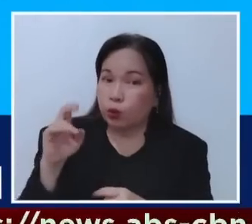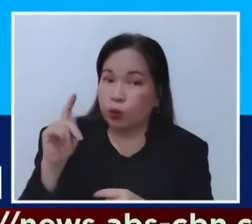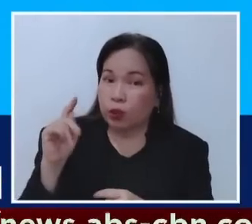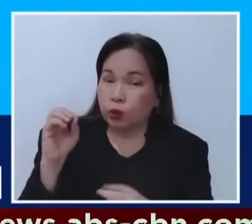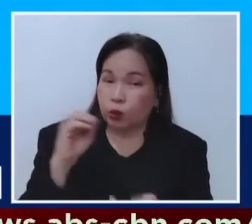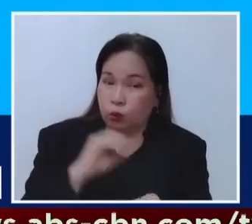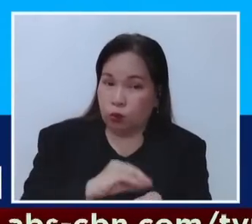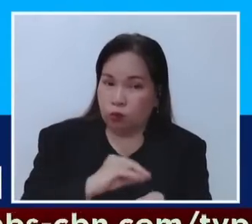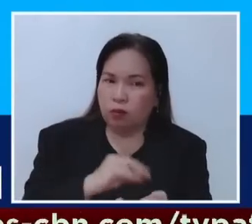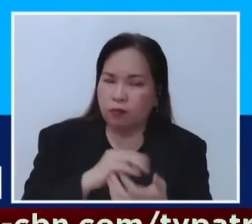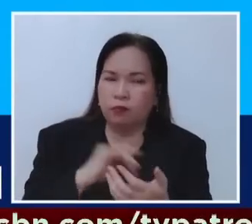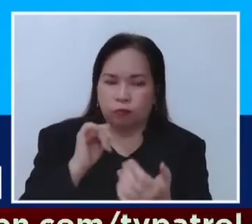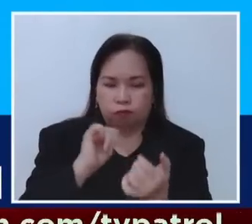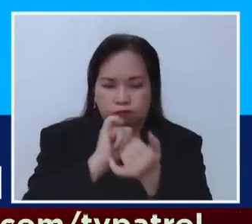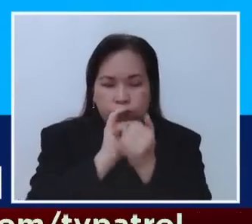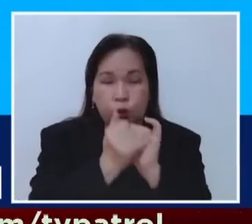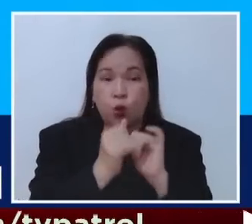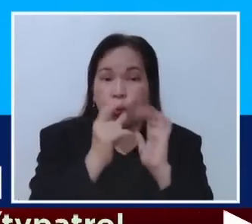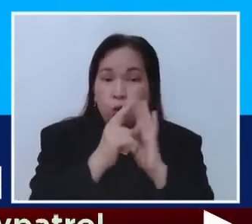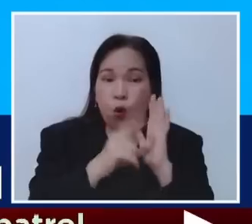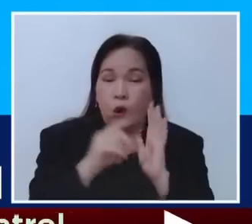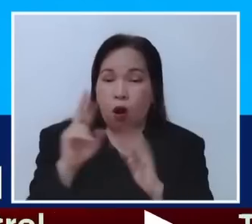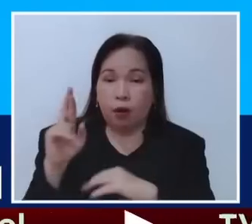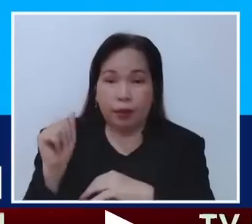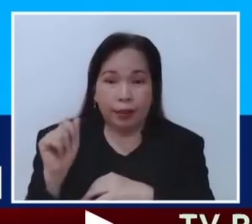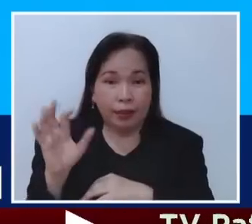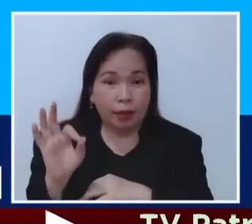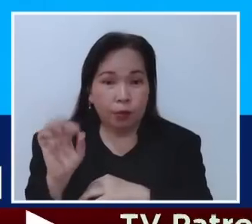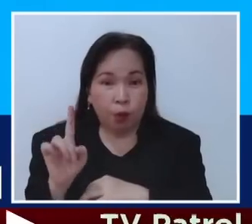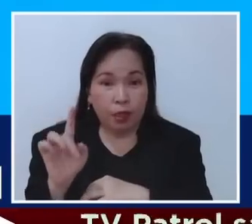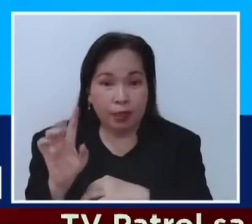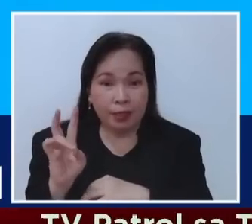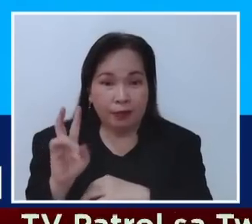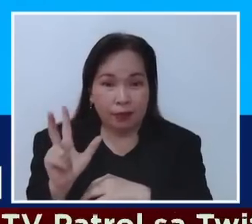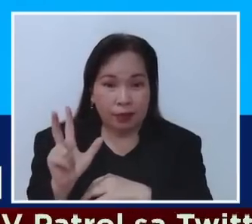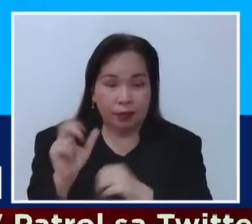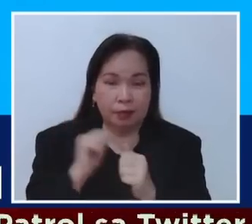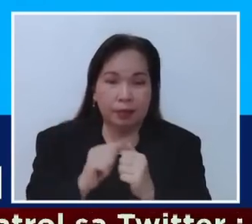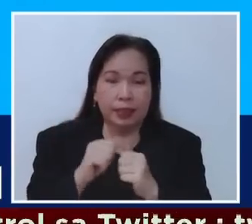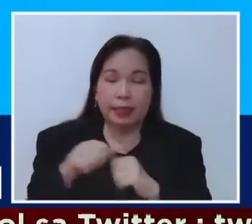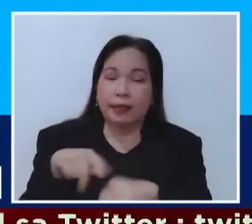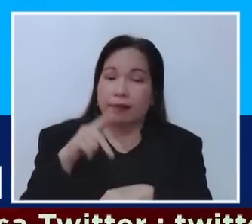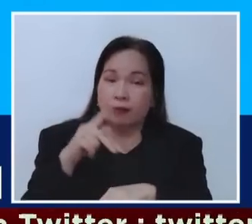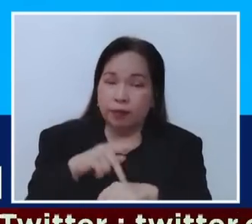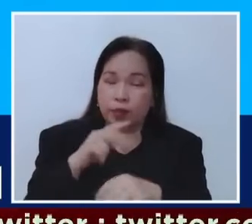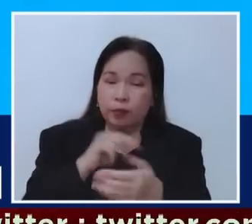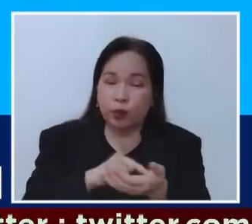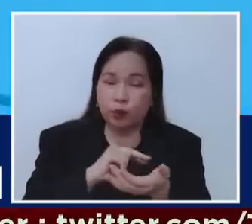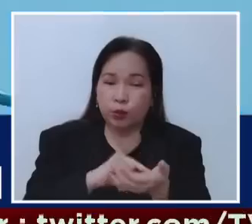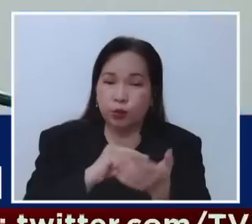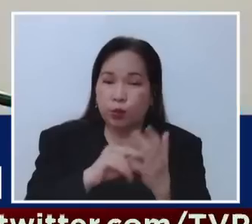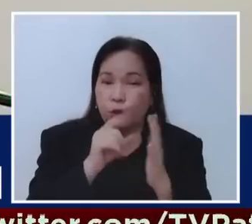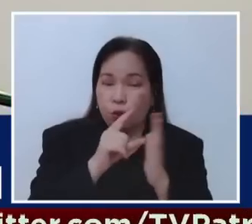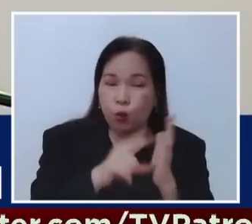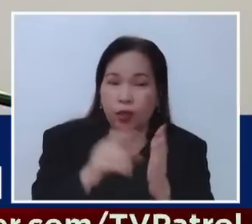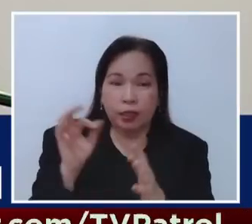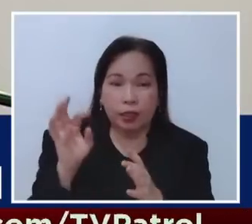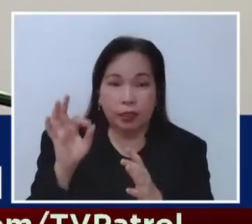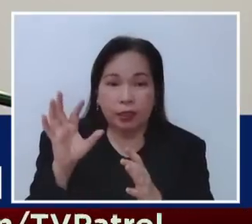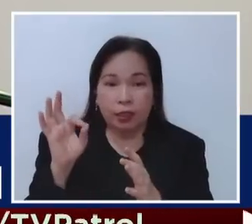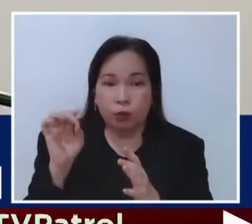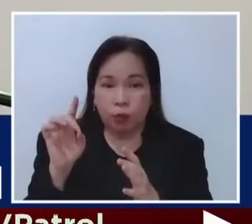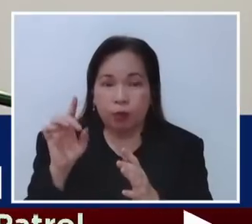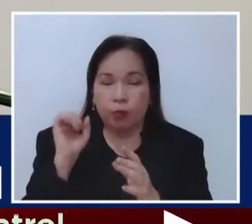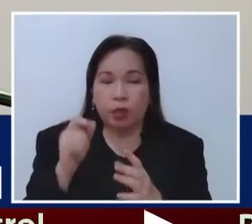ang Republic Act No. 9173 o Philippine Nursing Act of 1991 para mapayagan ang panukala ni